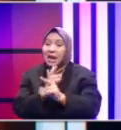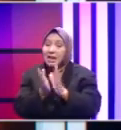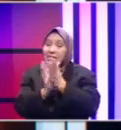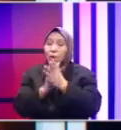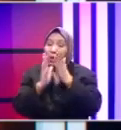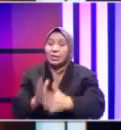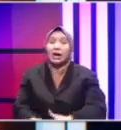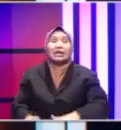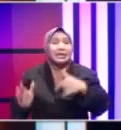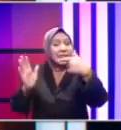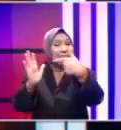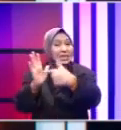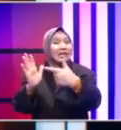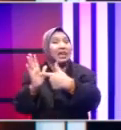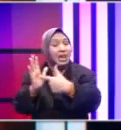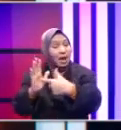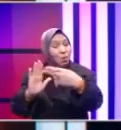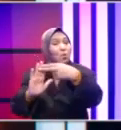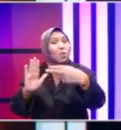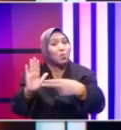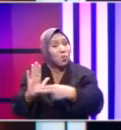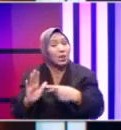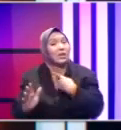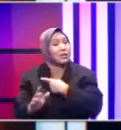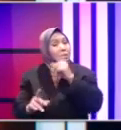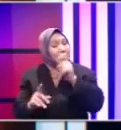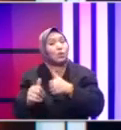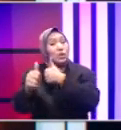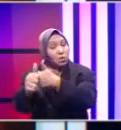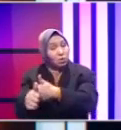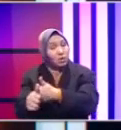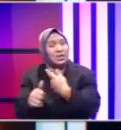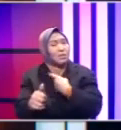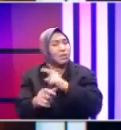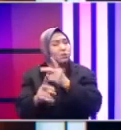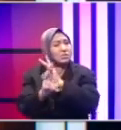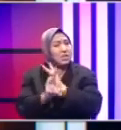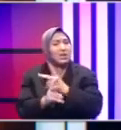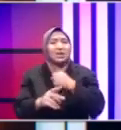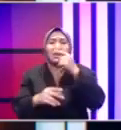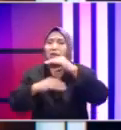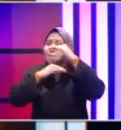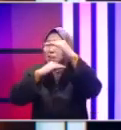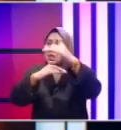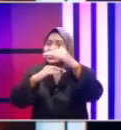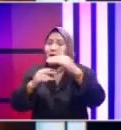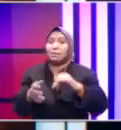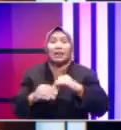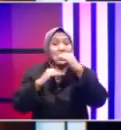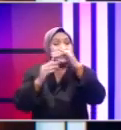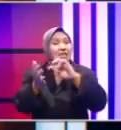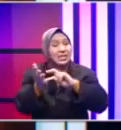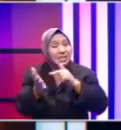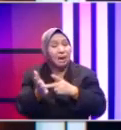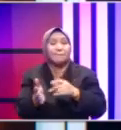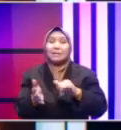inilah hukum Hakam yang hidupnya perlu kita pun inilah hukum hkmnya perlu kita jaga miliki tekad hitam batasan tuan-tuan batasannya